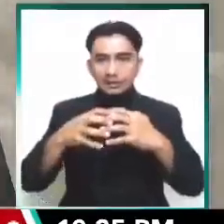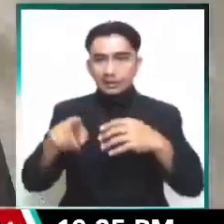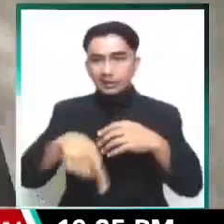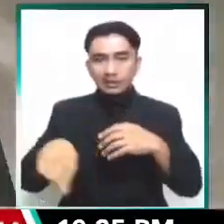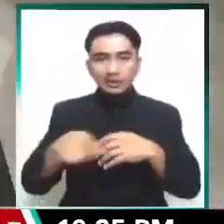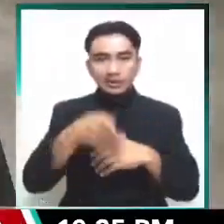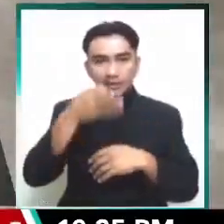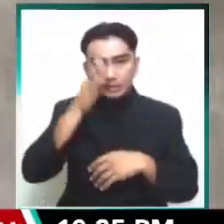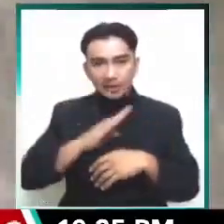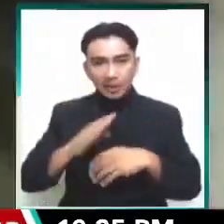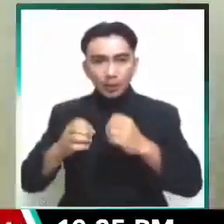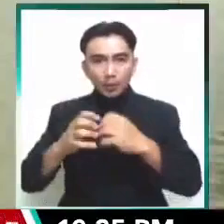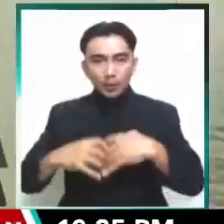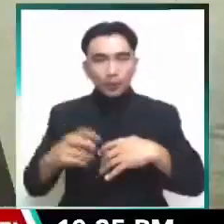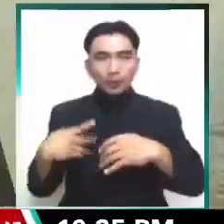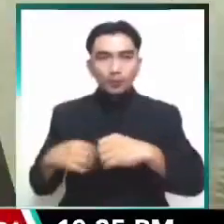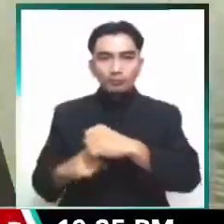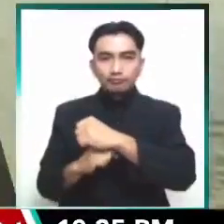roon.